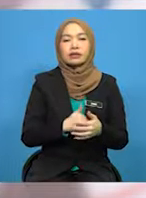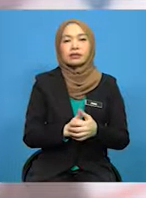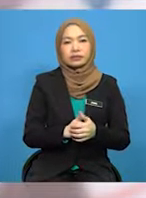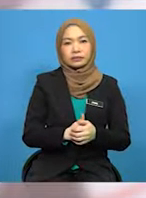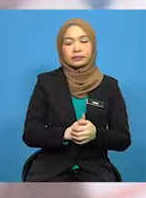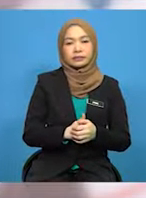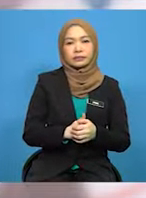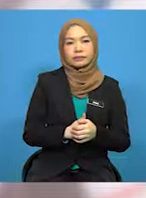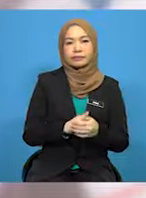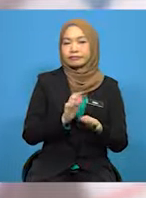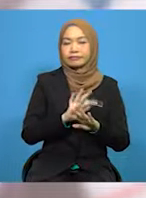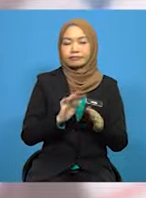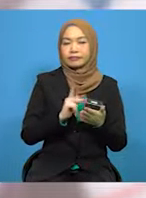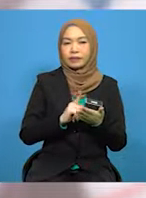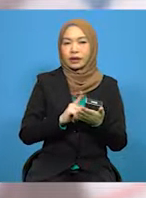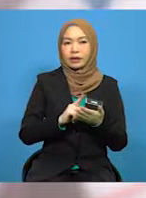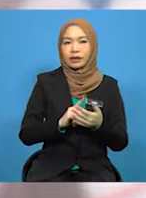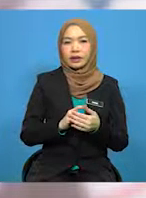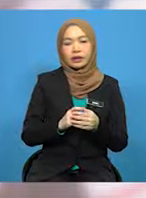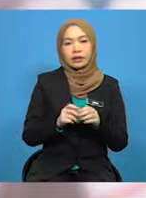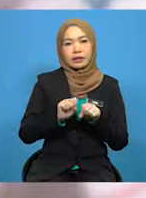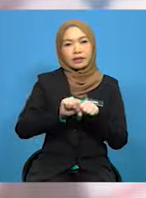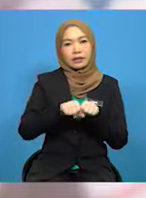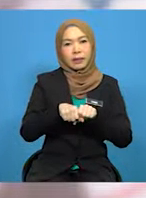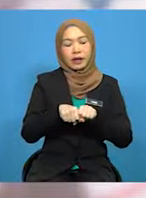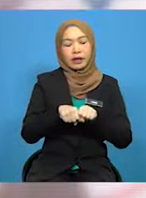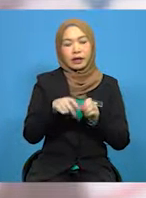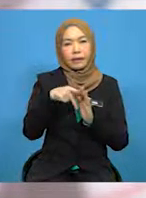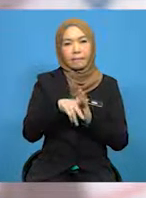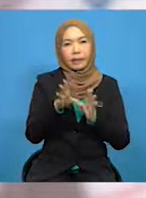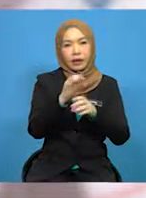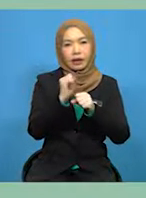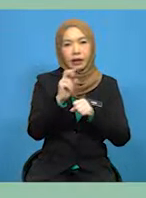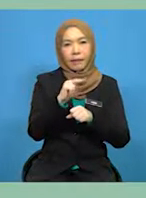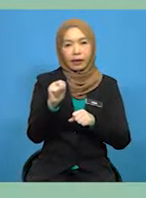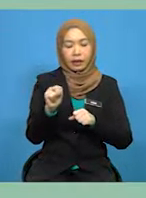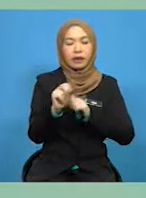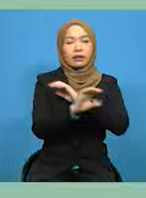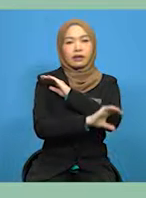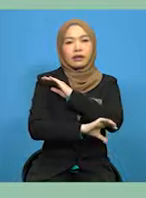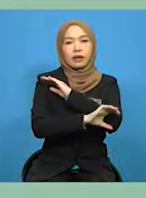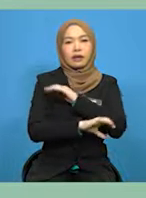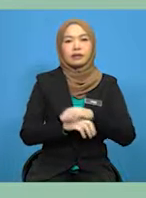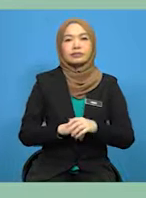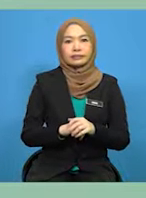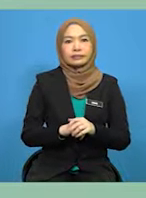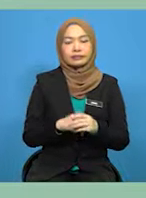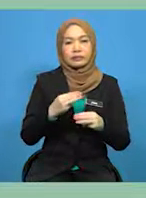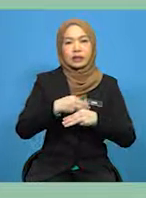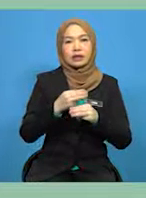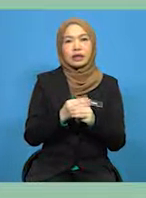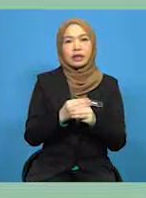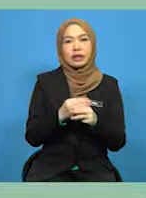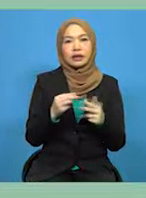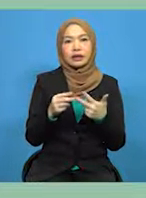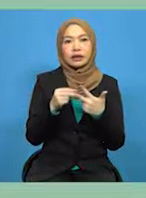di sisi undang-undang. Inilah salah satu contoh masalah yang ketiga dalam